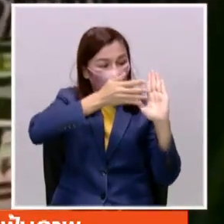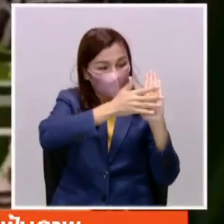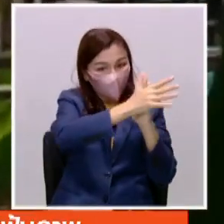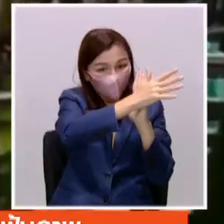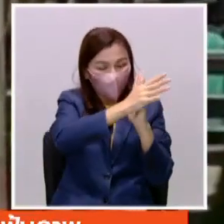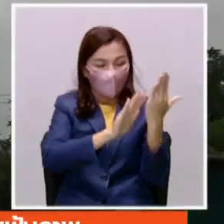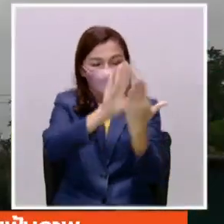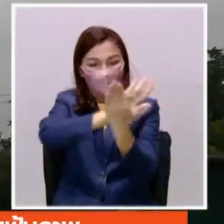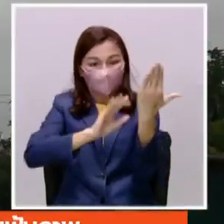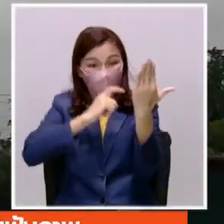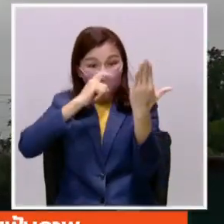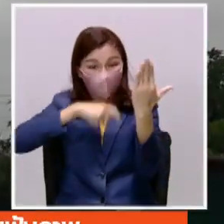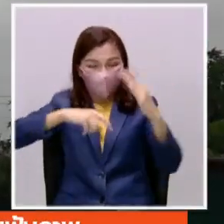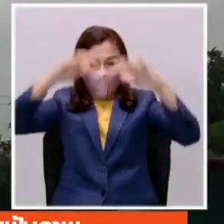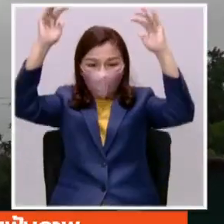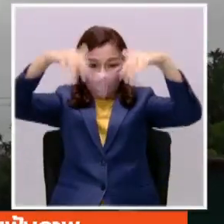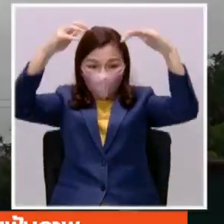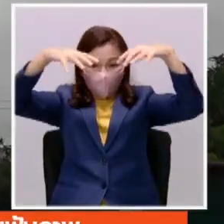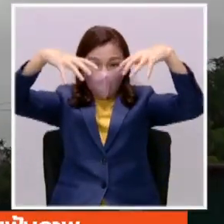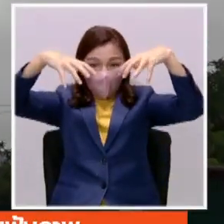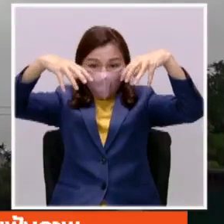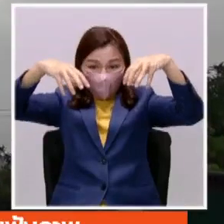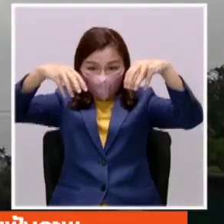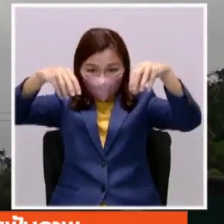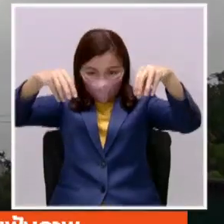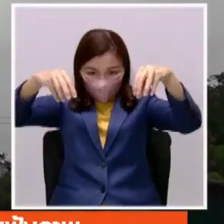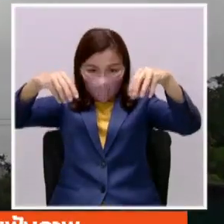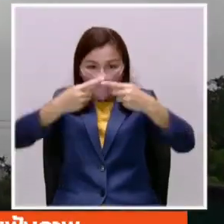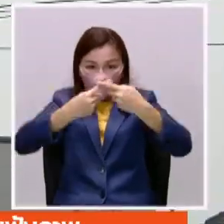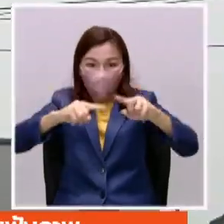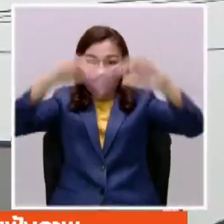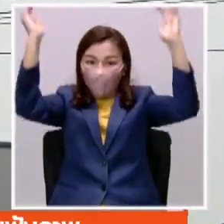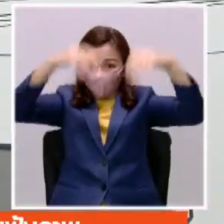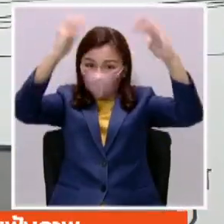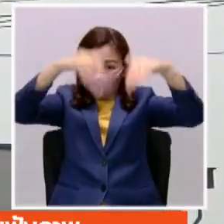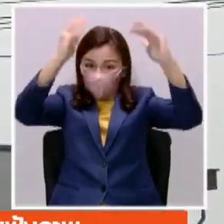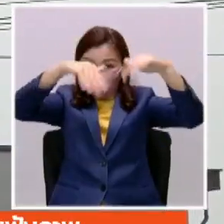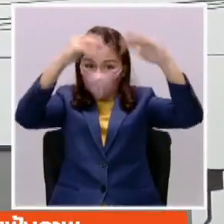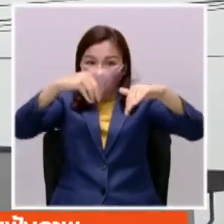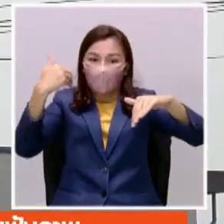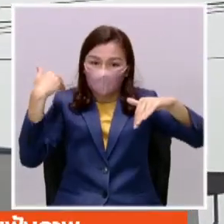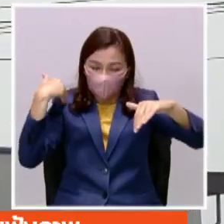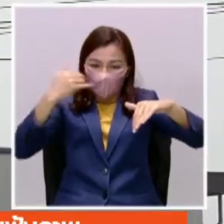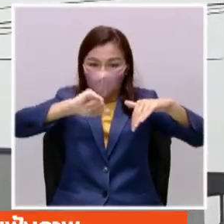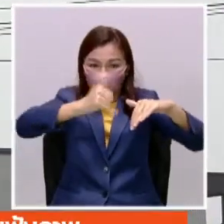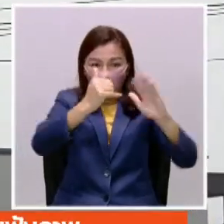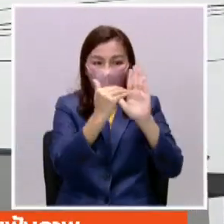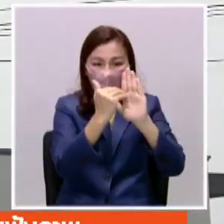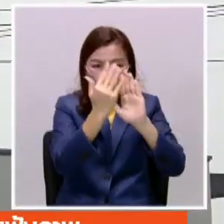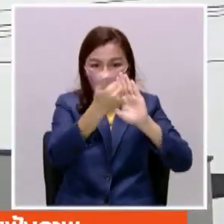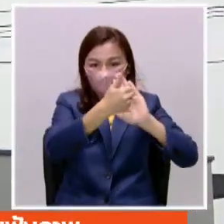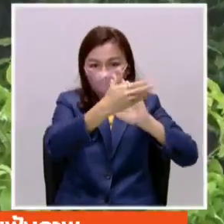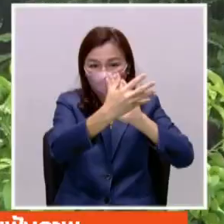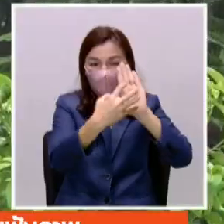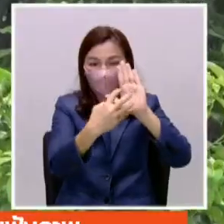นี้ค่ะทำให้ประเทศไทยมีฝนลดลงแต่ยังคงมีฝนตกหนักบางพื้นที่ที่บริเวณภาคเหนือภาคตะวันออกเฉียงเหนือ